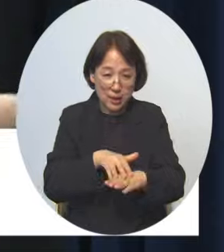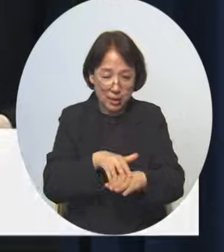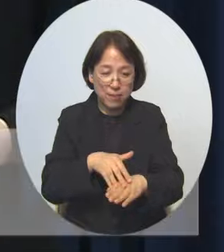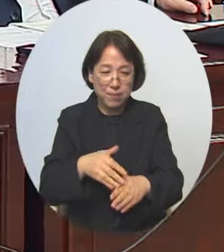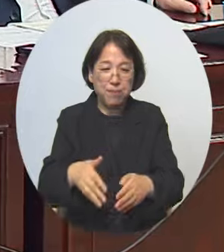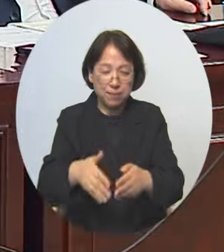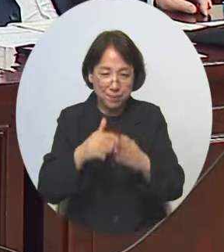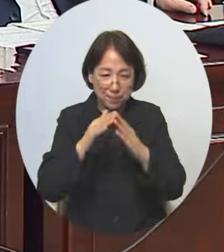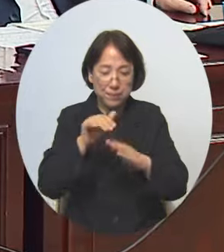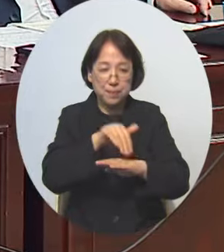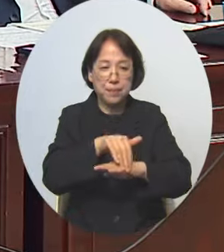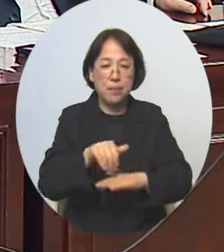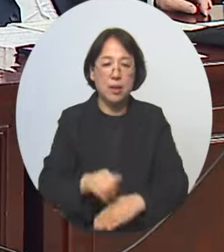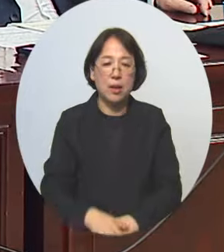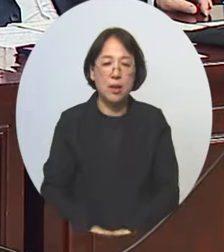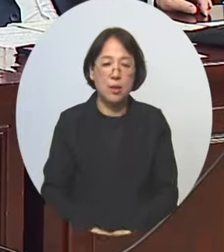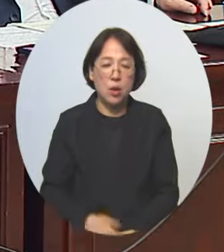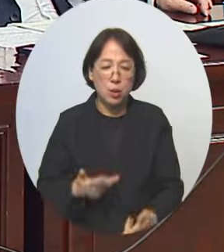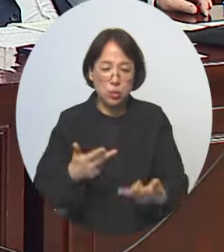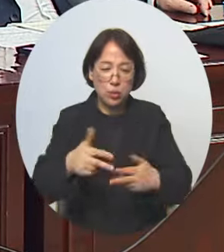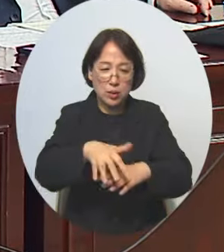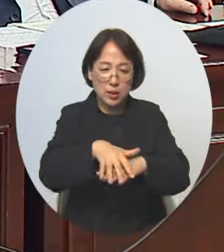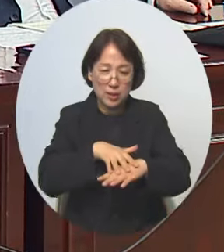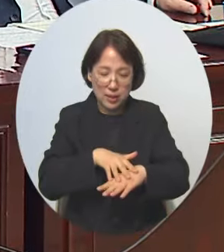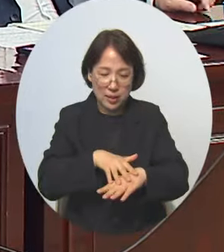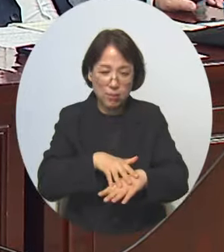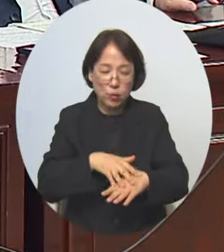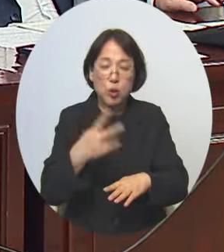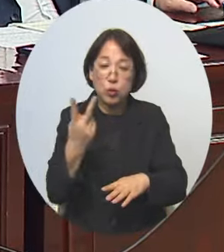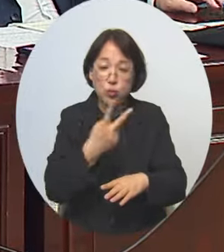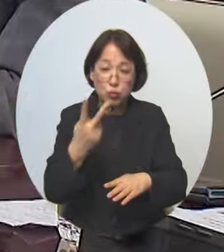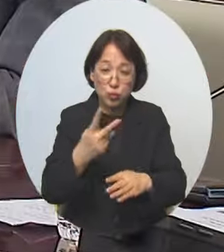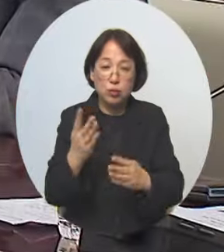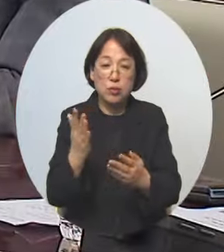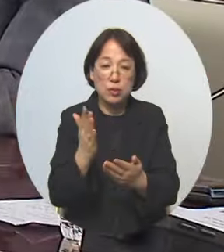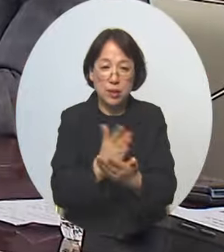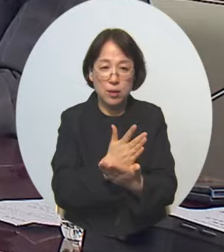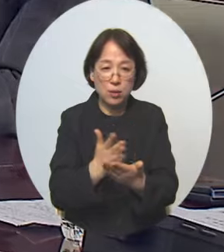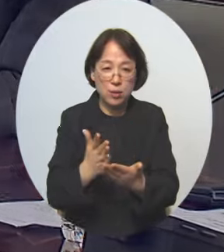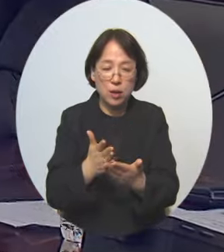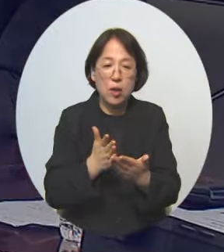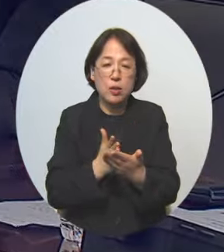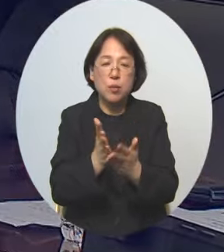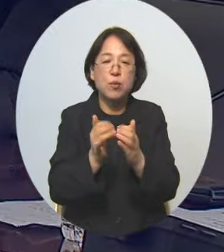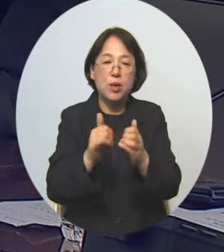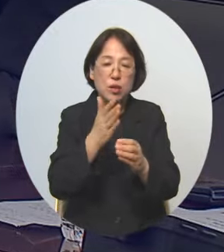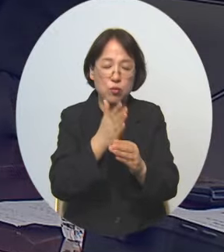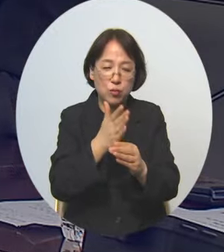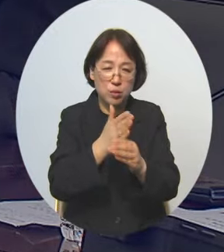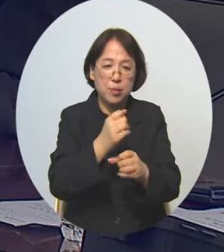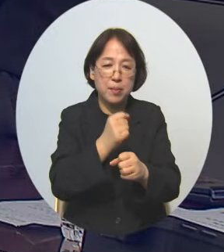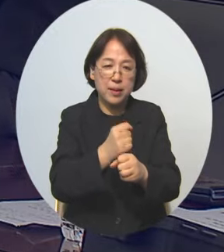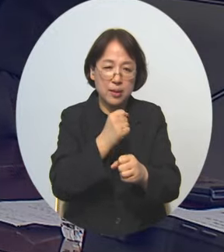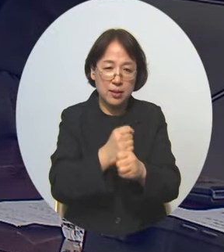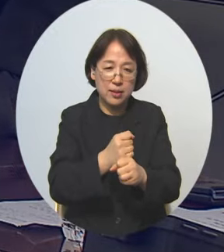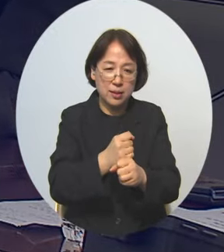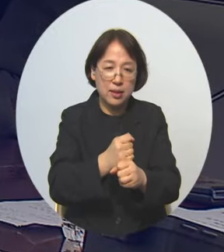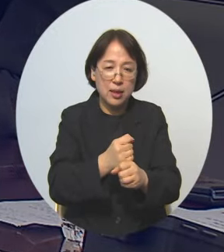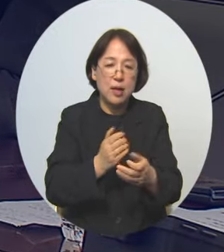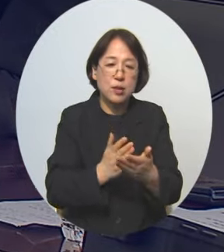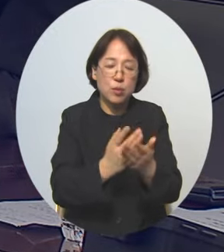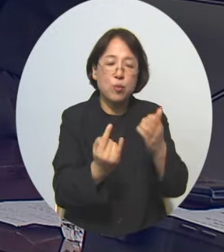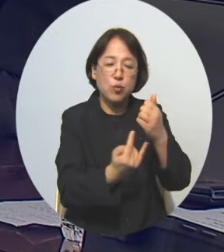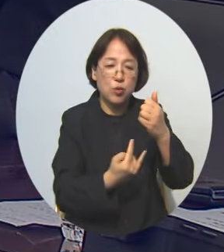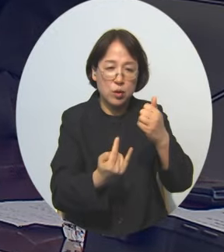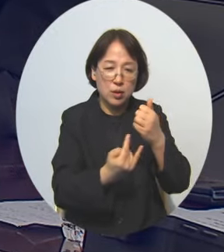체계화하여 조정 시스템은 크게 두 축으로 이루어질 전망입니다. 전문가 중심으로 구성된